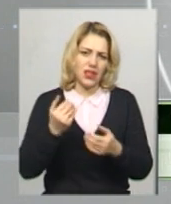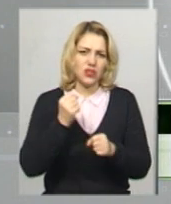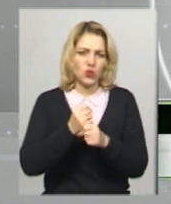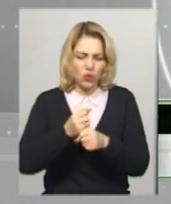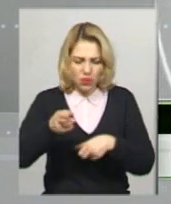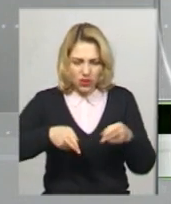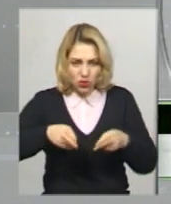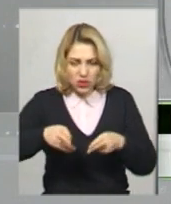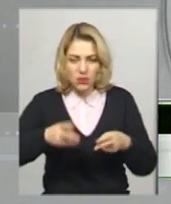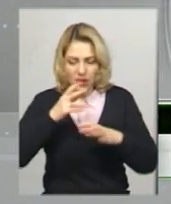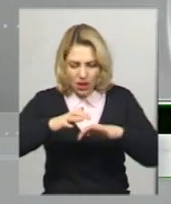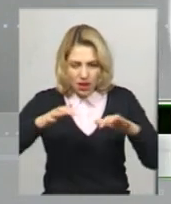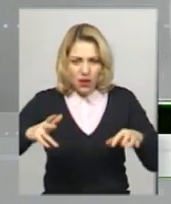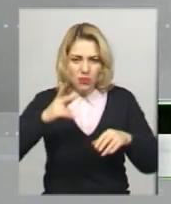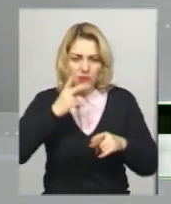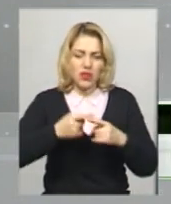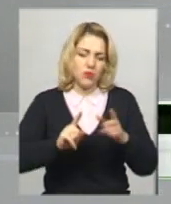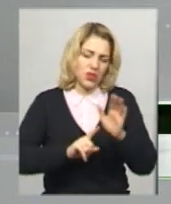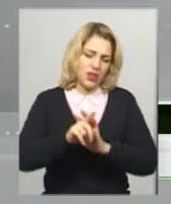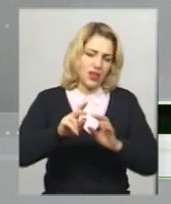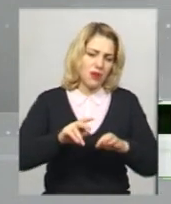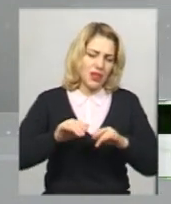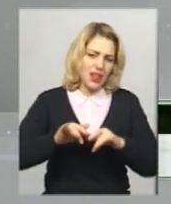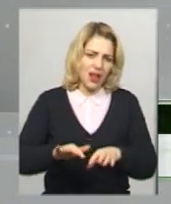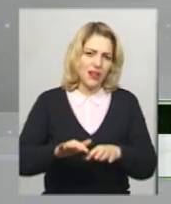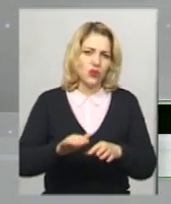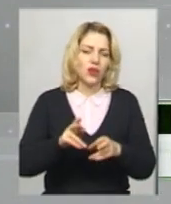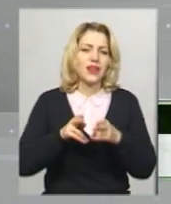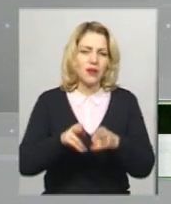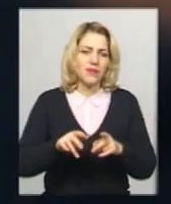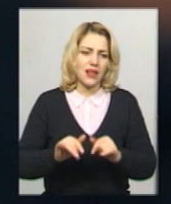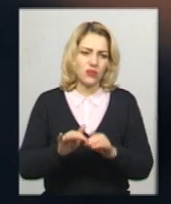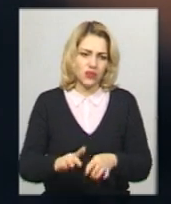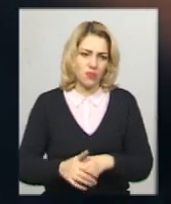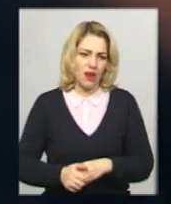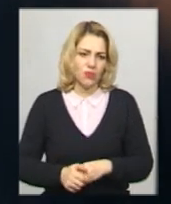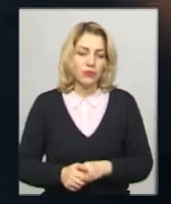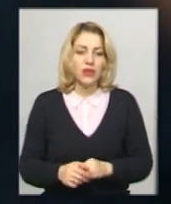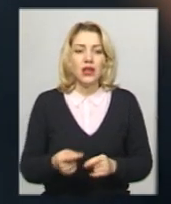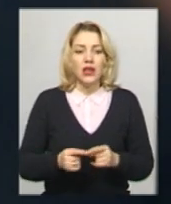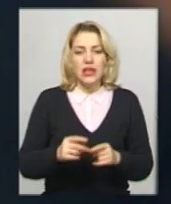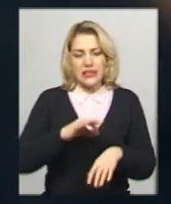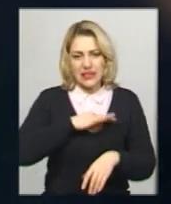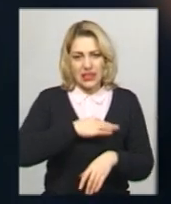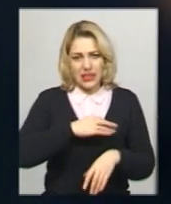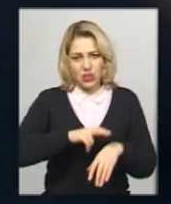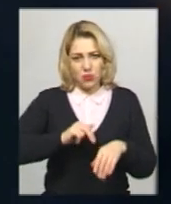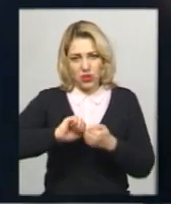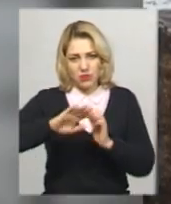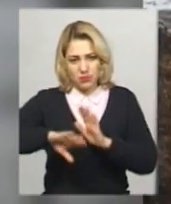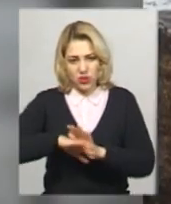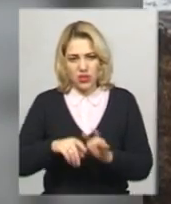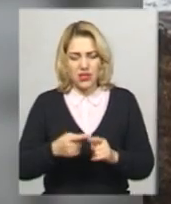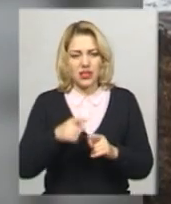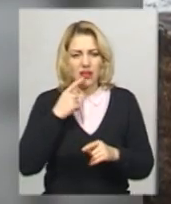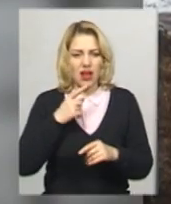така, поліція не відкрила кримінальну справу, бо вони чекають результатів ветеринарної служби. Слідча Каменцеподійського районного відділку поліції Аліна